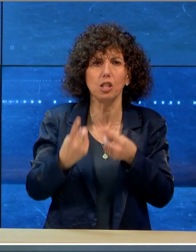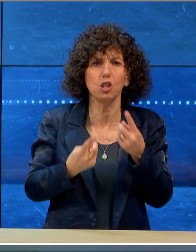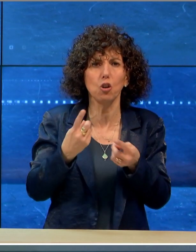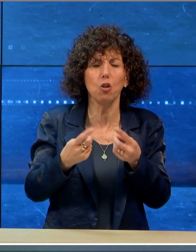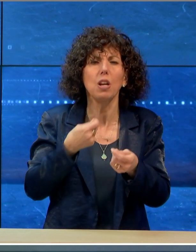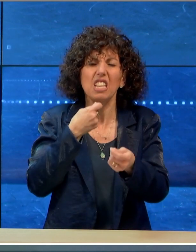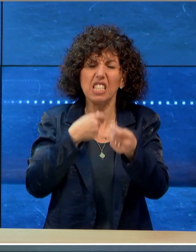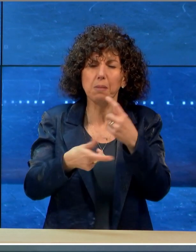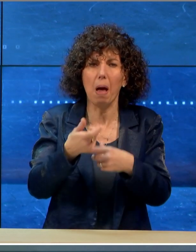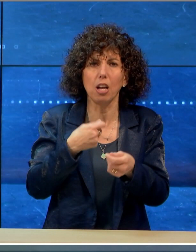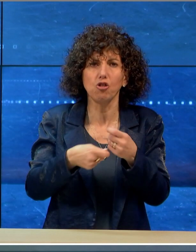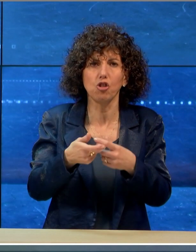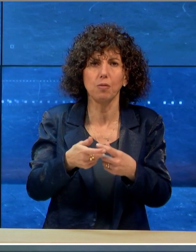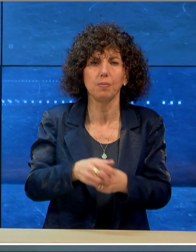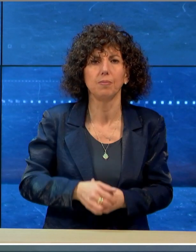di